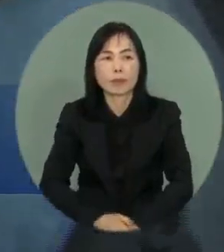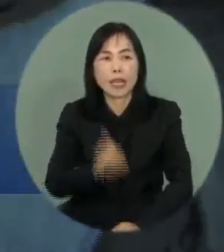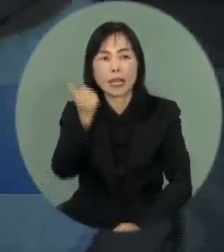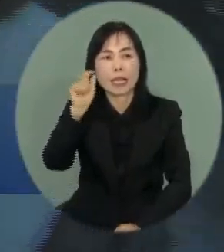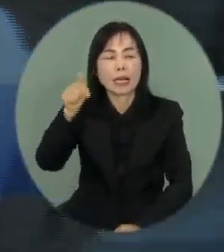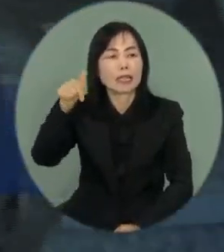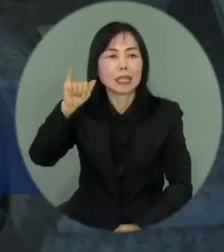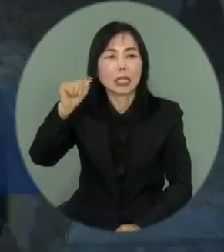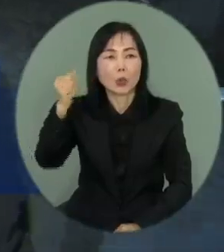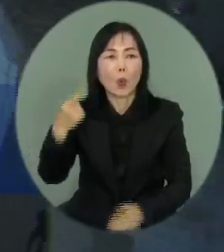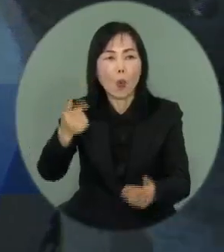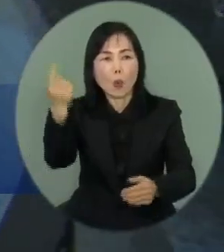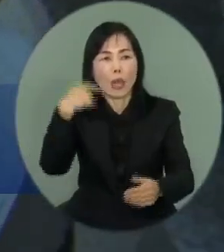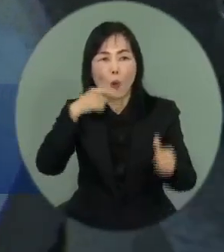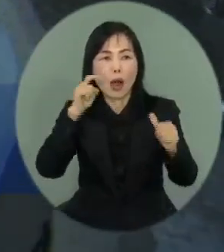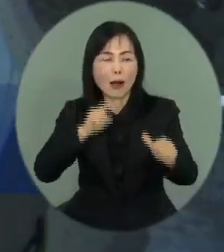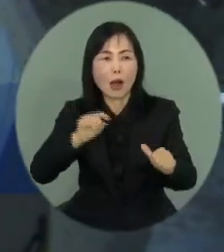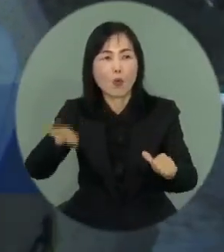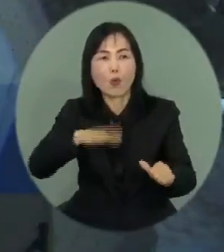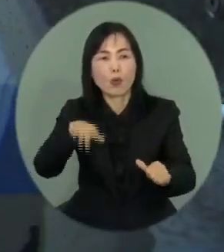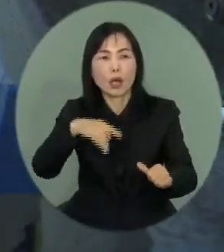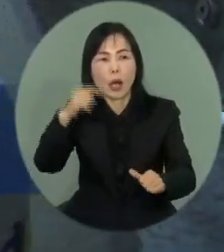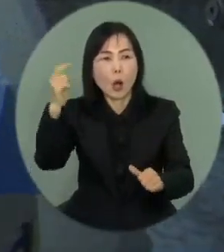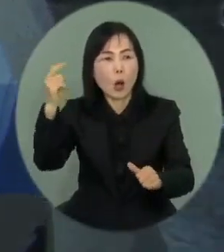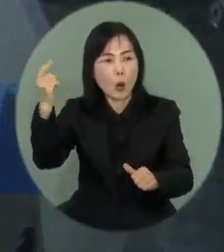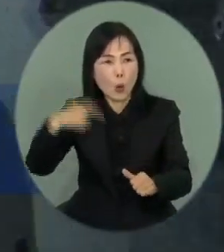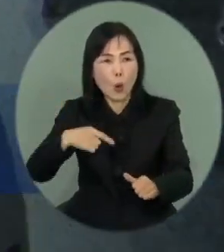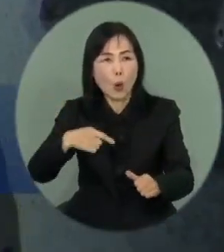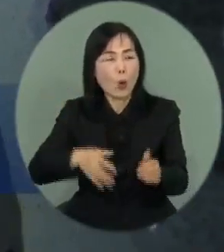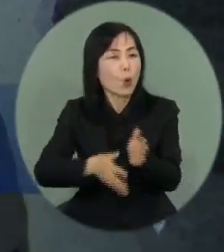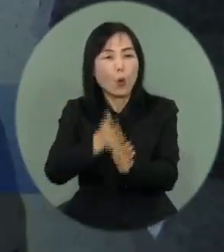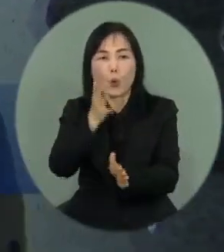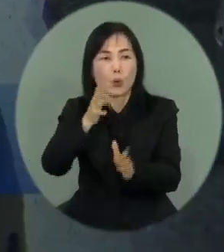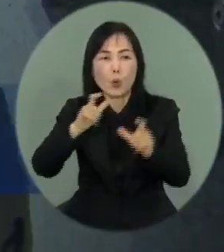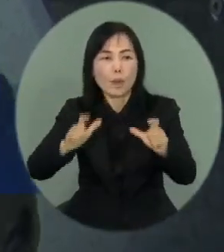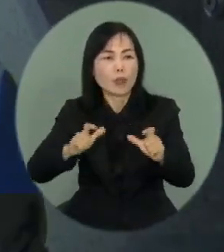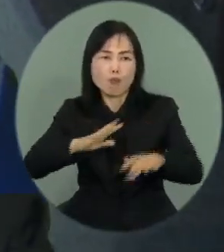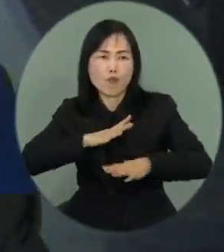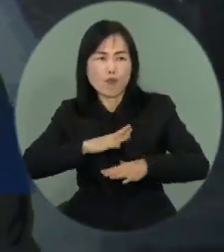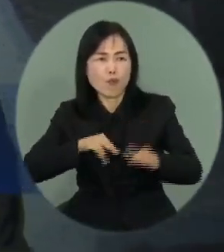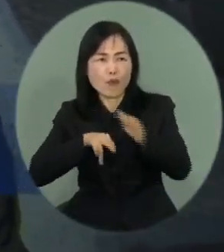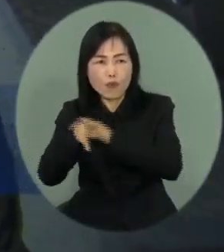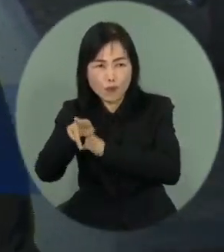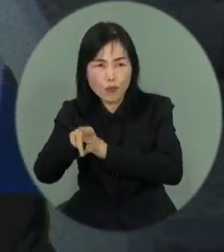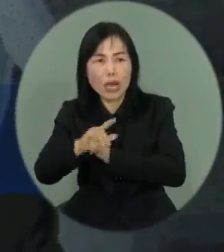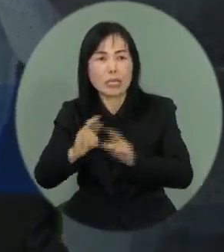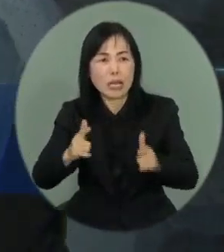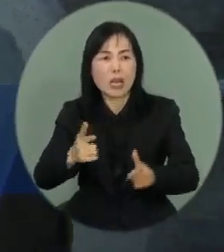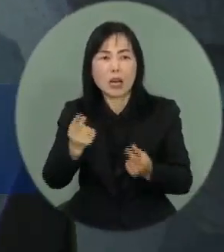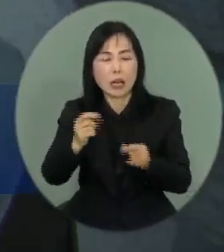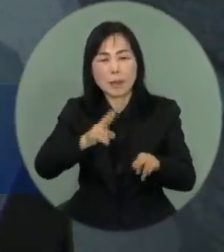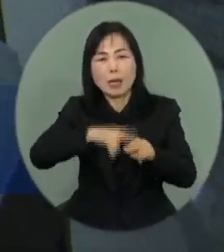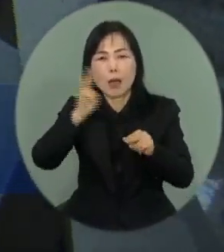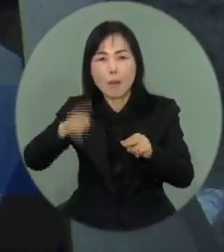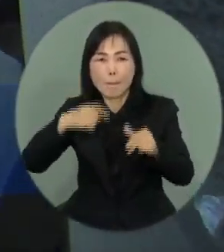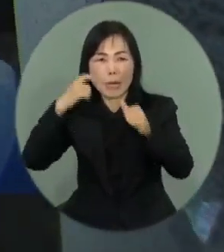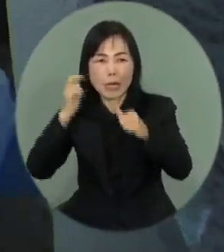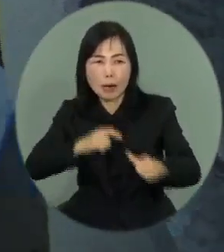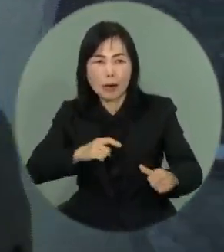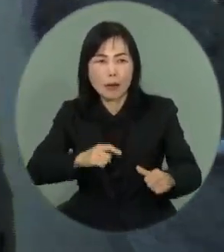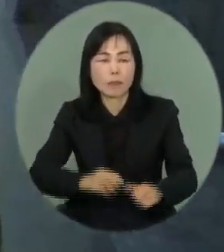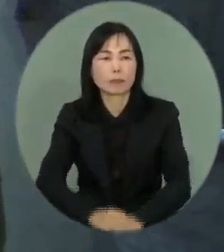나와라! 우리가 온다고 도민이 무서워 이렇게 도망간 거 아니냐? 이럴 거면